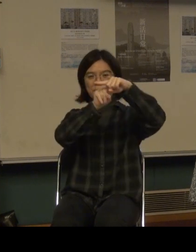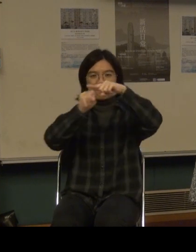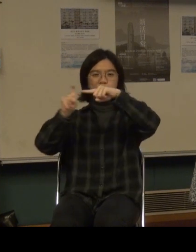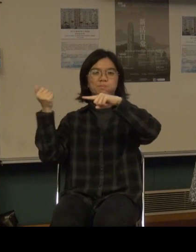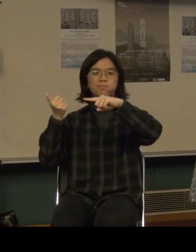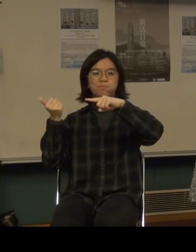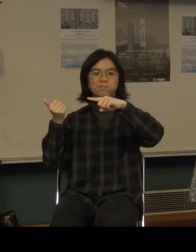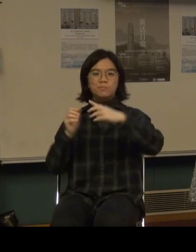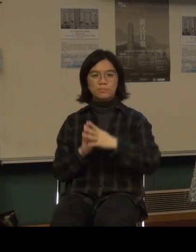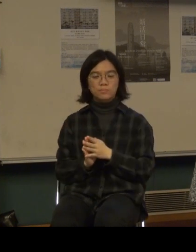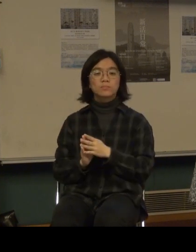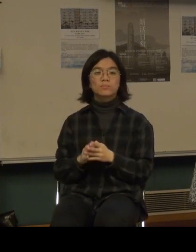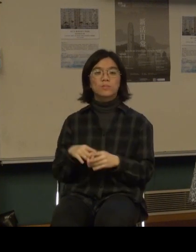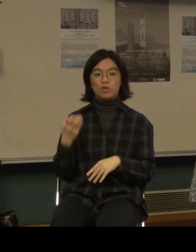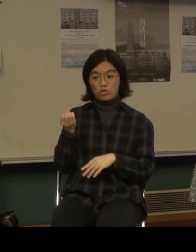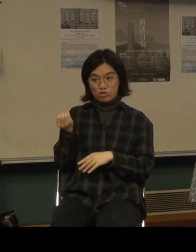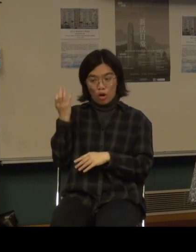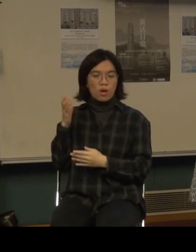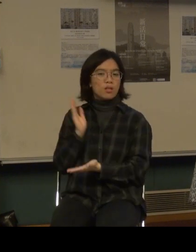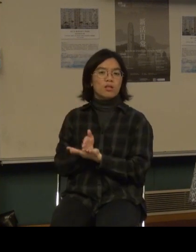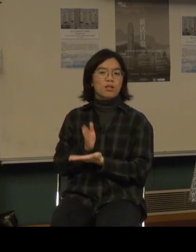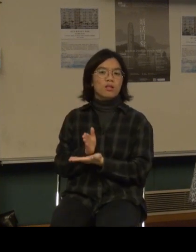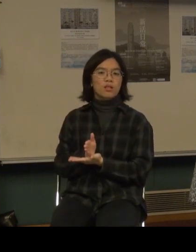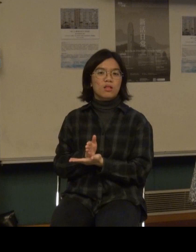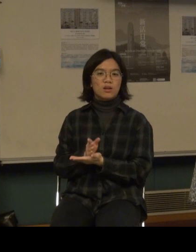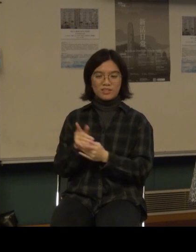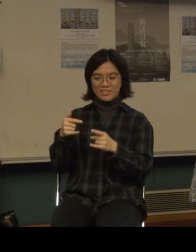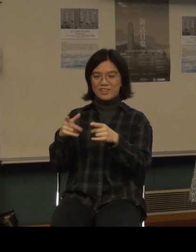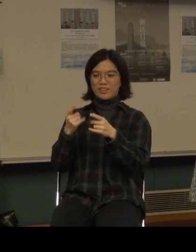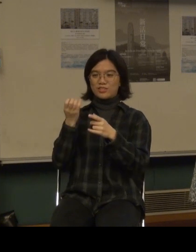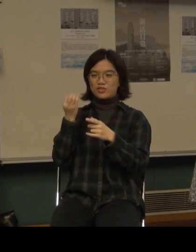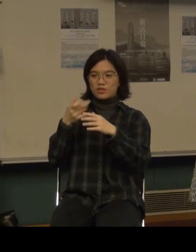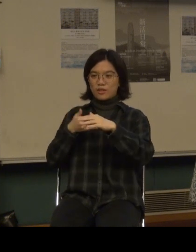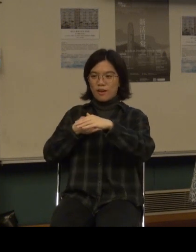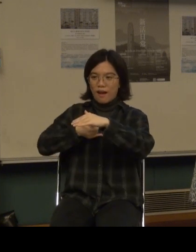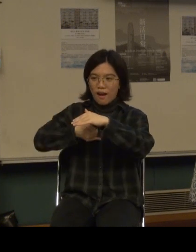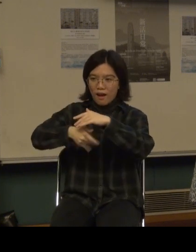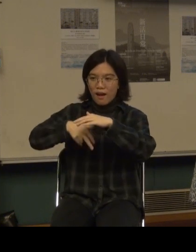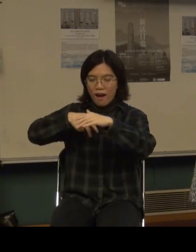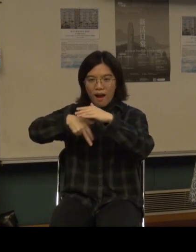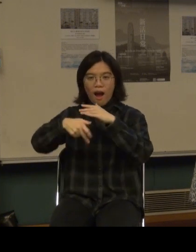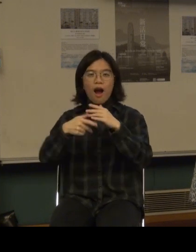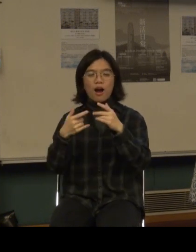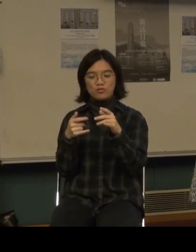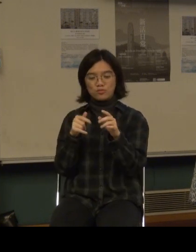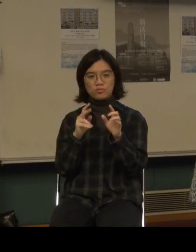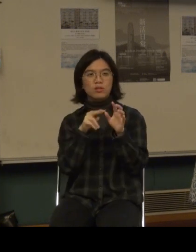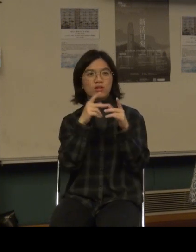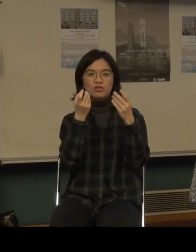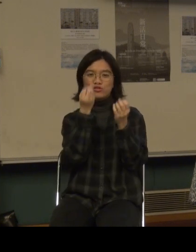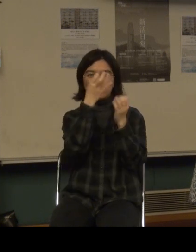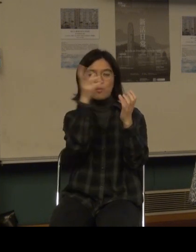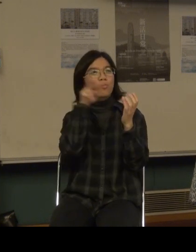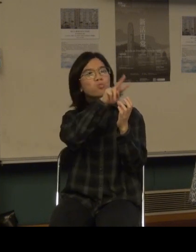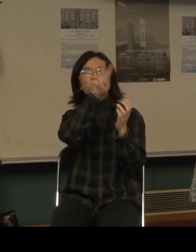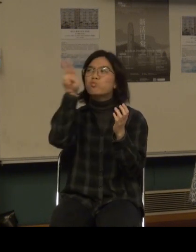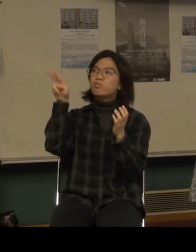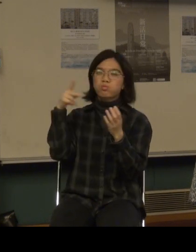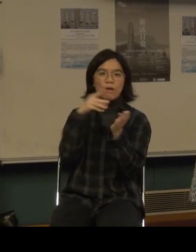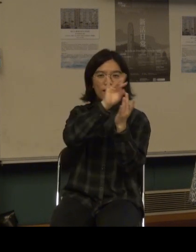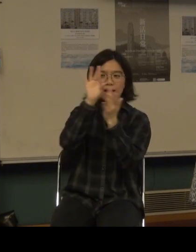就同上面兩個就有啲唔同啦，就係菜檔咧你係可以行入去中間，咁啊揀菜嘅。咁啊菜檔就有啲嘅陳架喺